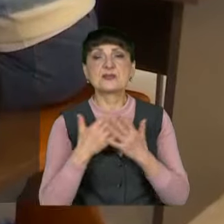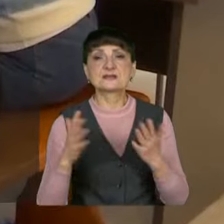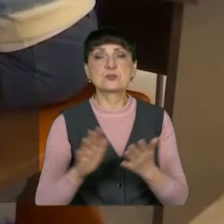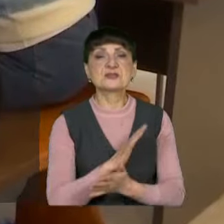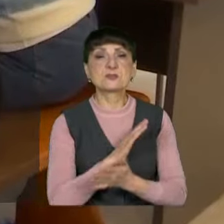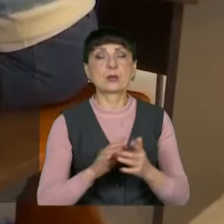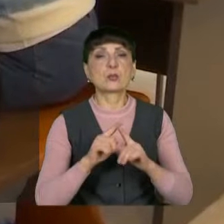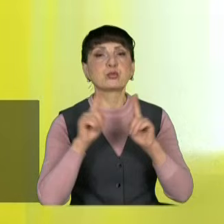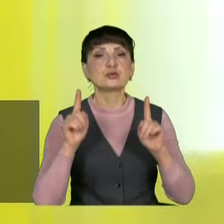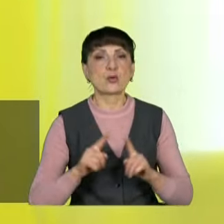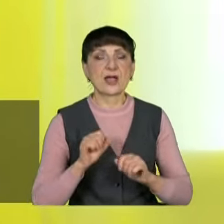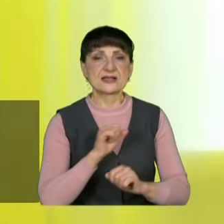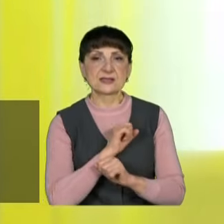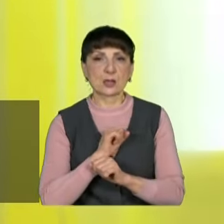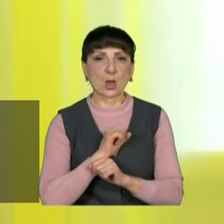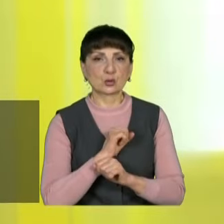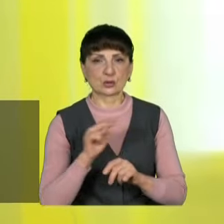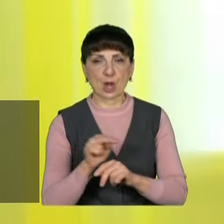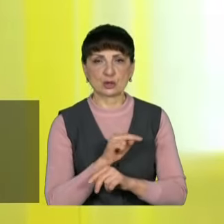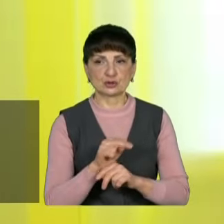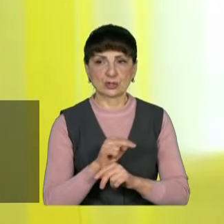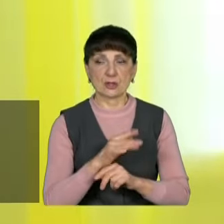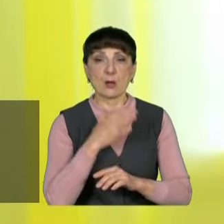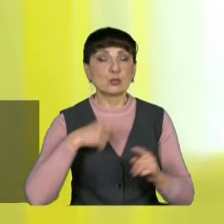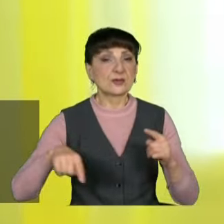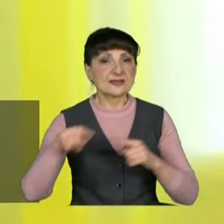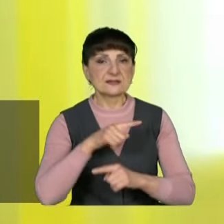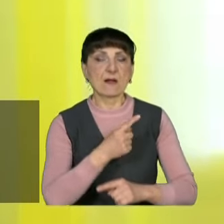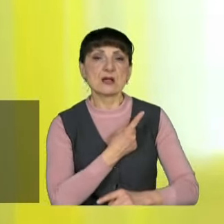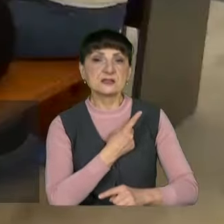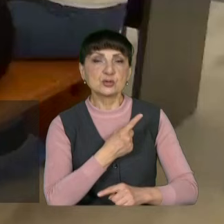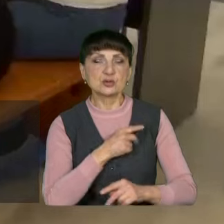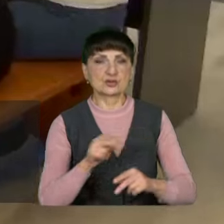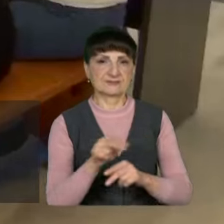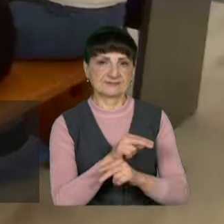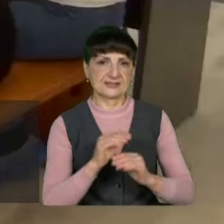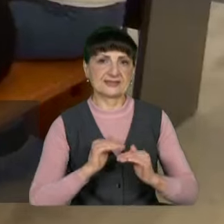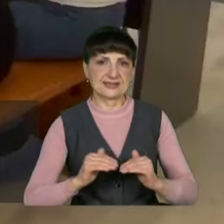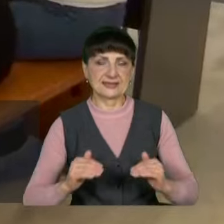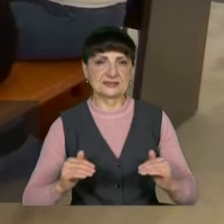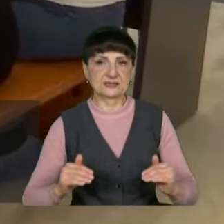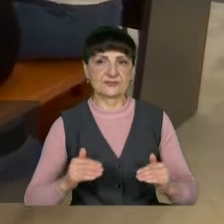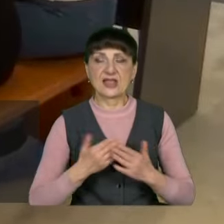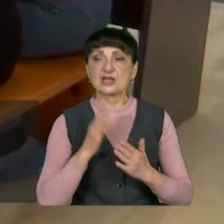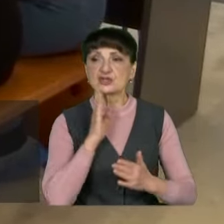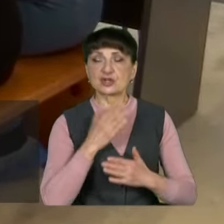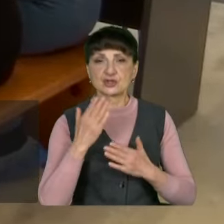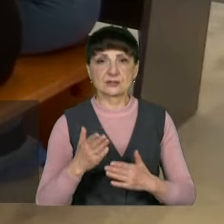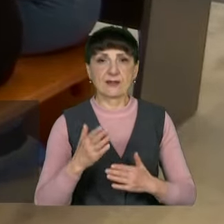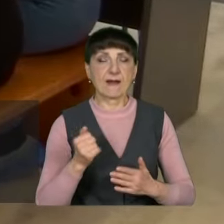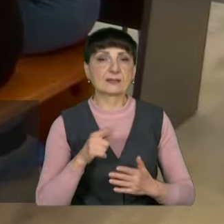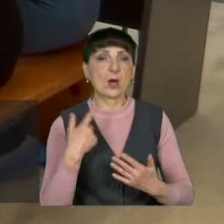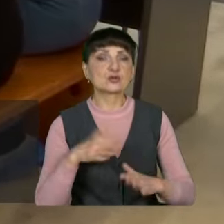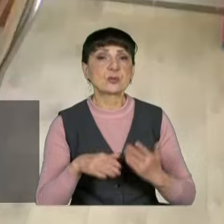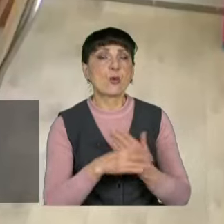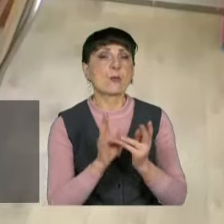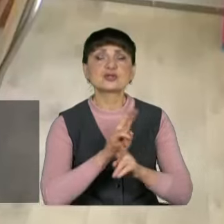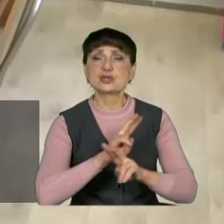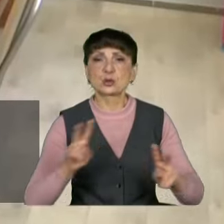бесплатных путевок на санаторно-курортное лечение. Многие из них в одиночку поднимают своих детей. К примеру, Гульмира Умарова без чьей-либо